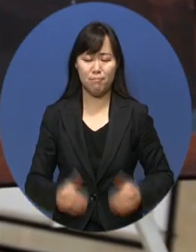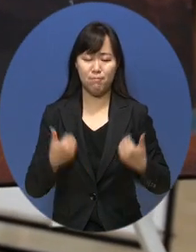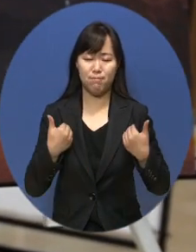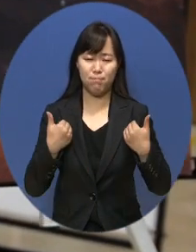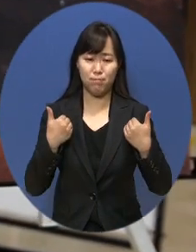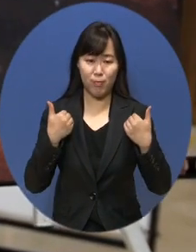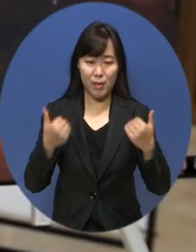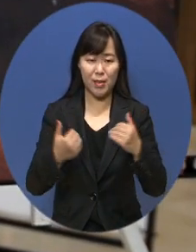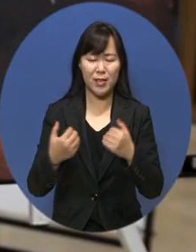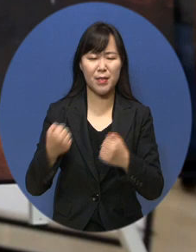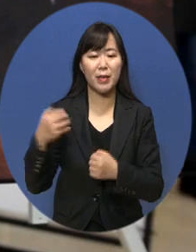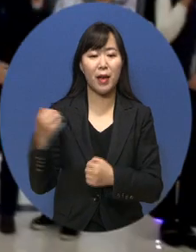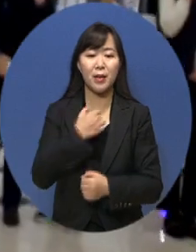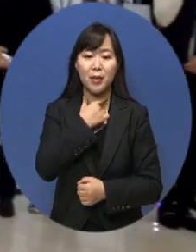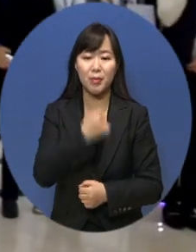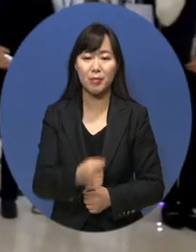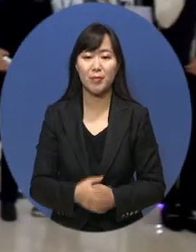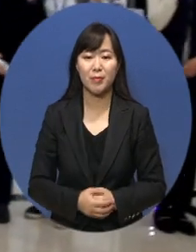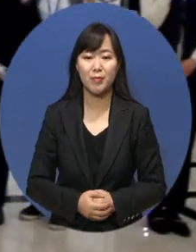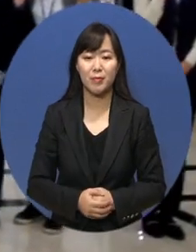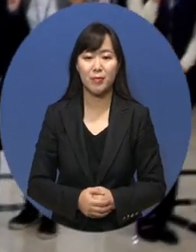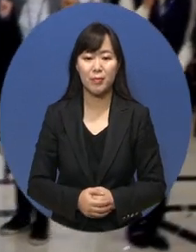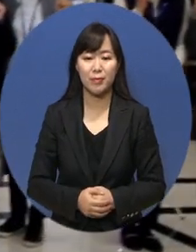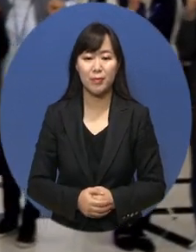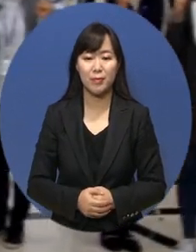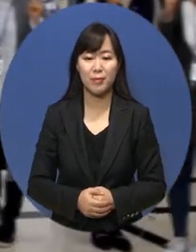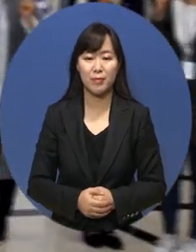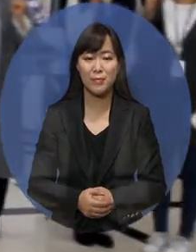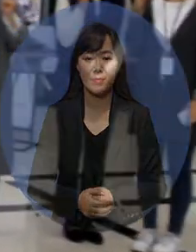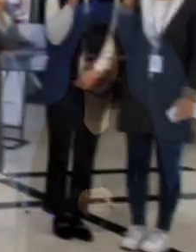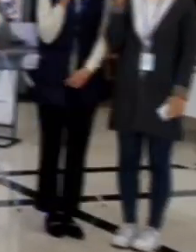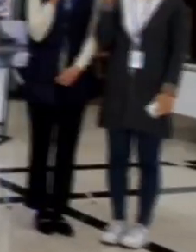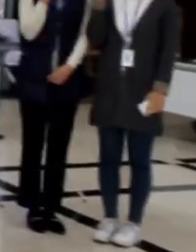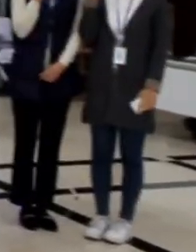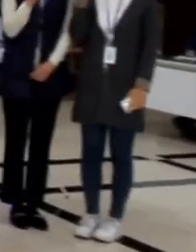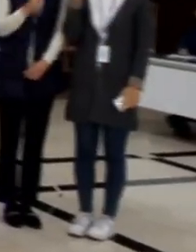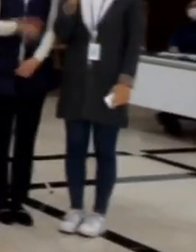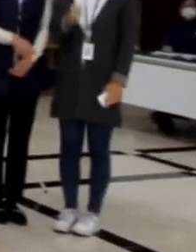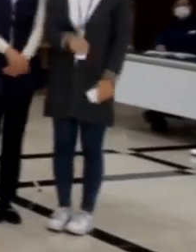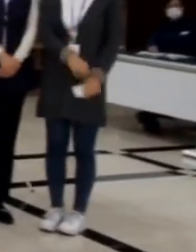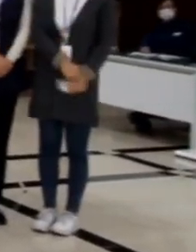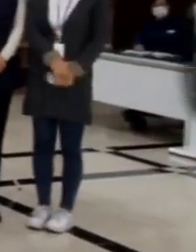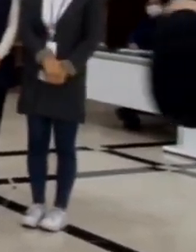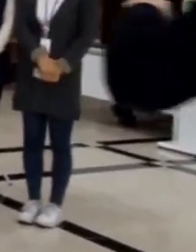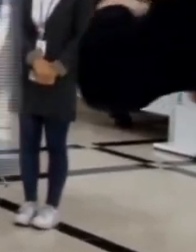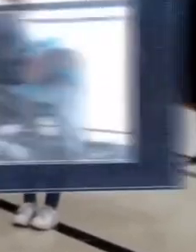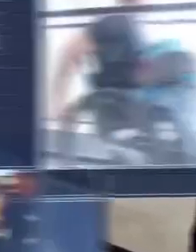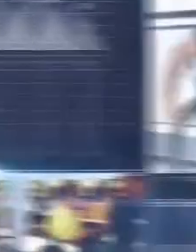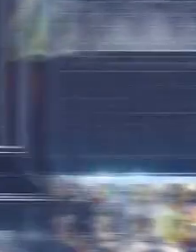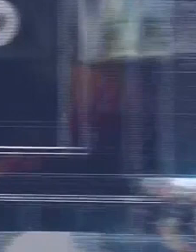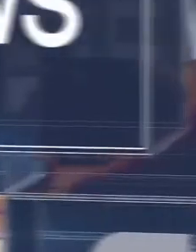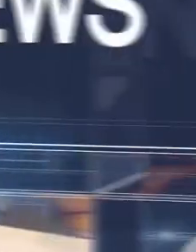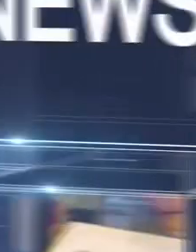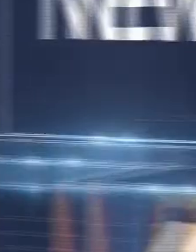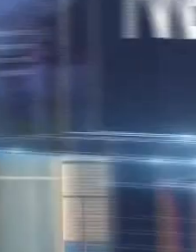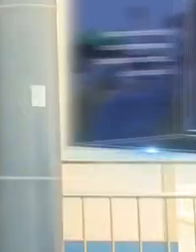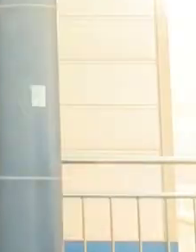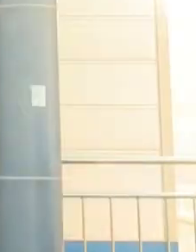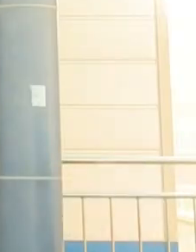힘을 얻을 수 있기를 기대해 봅니다. 복지TV 경기방송 정은선입니다.